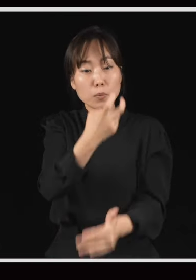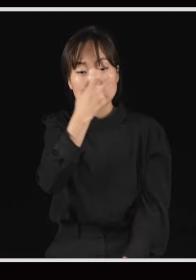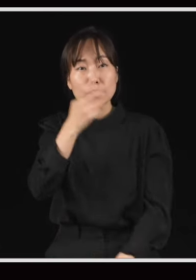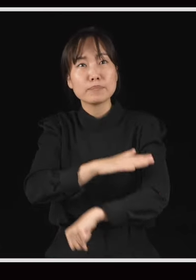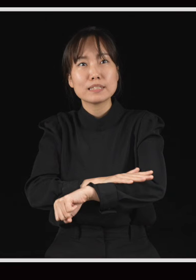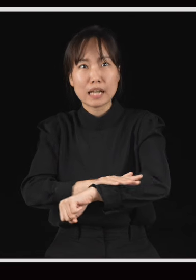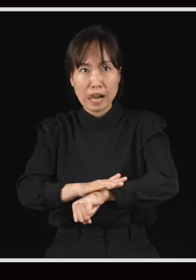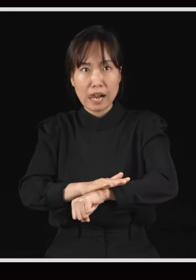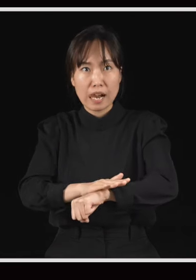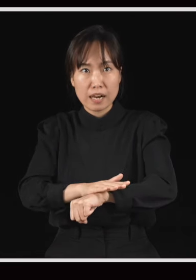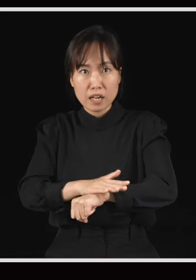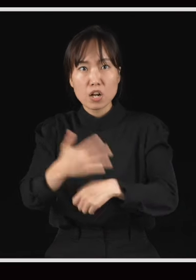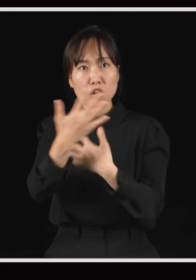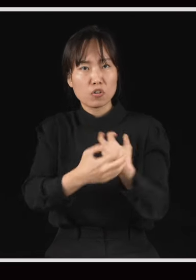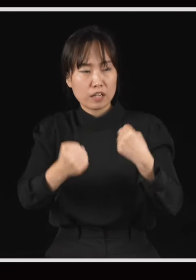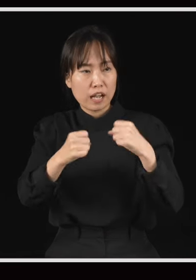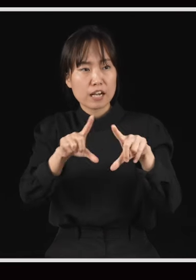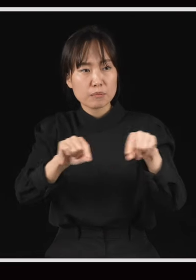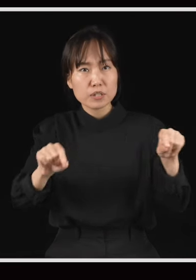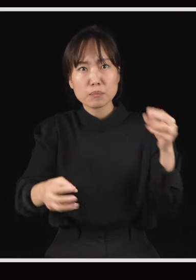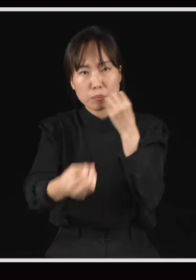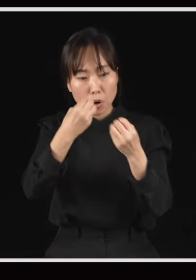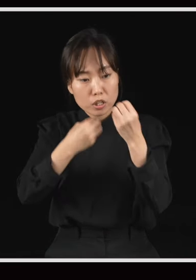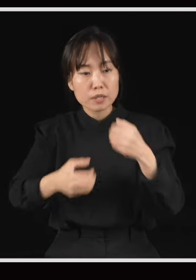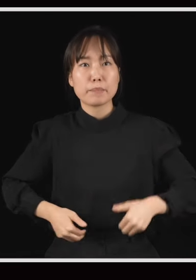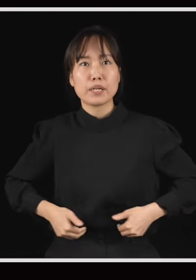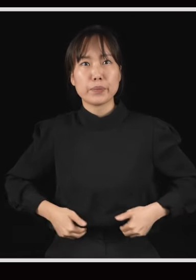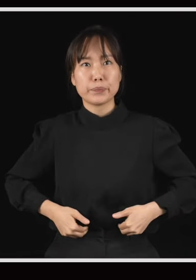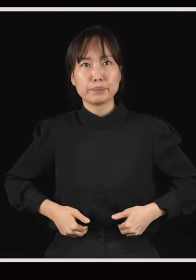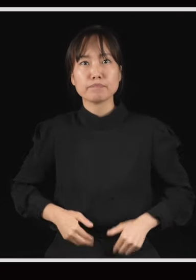수면을 취해야 합니다. 그리고 좋은 음식을 먹어야 됩니다.